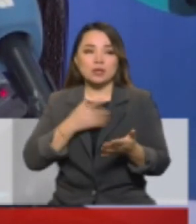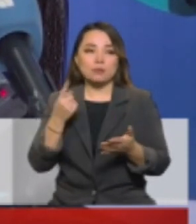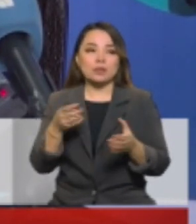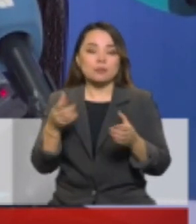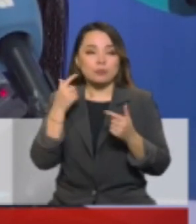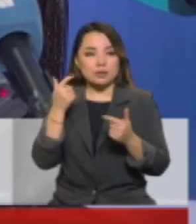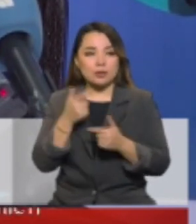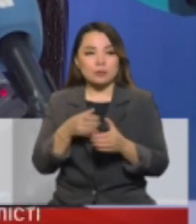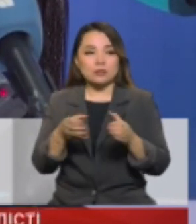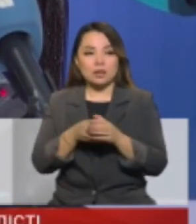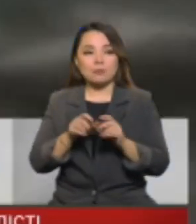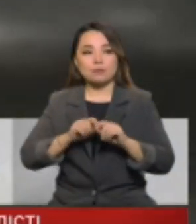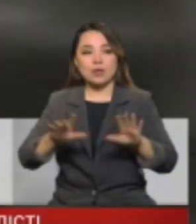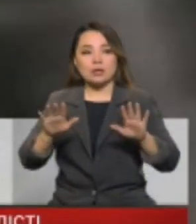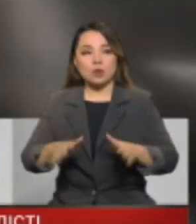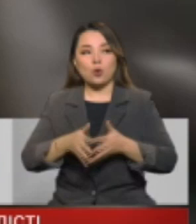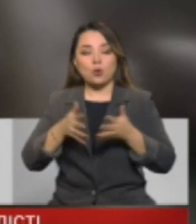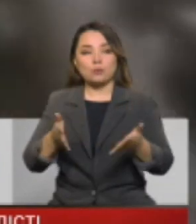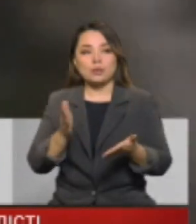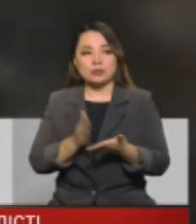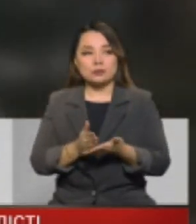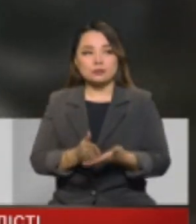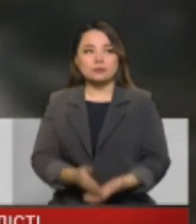саласында болған. Мектептердің көбі.